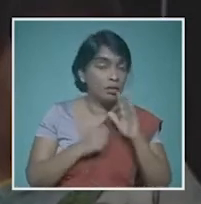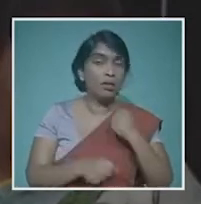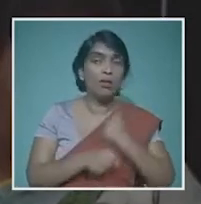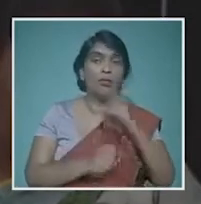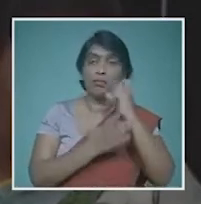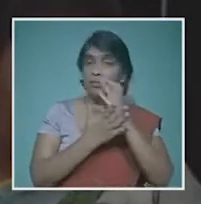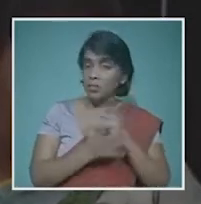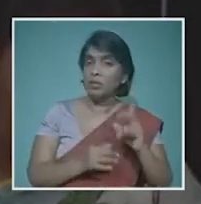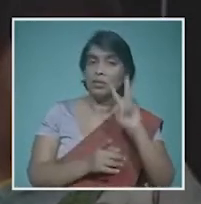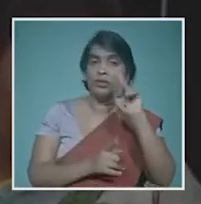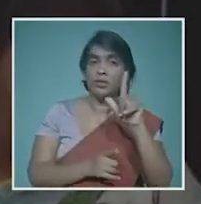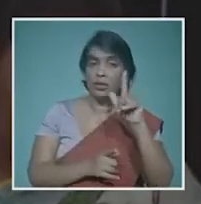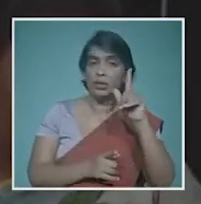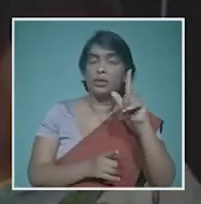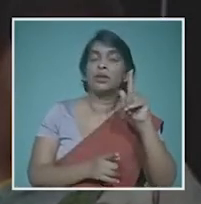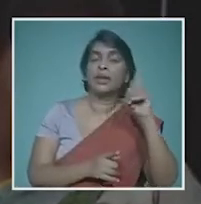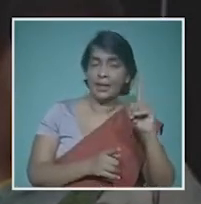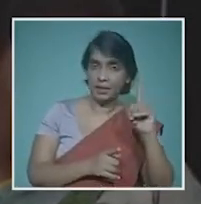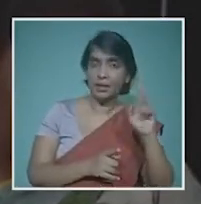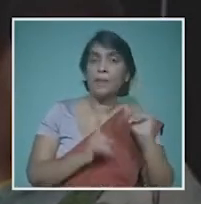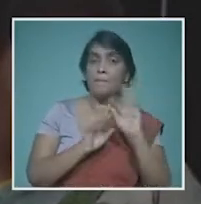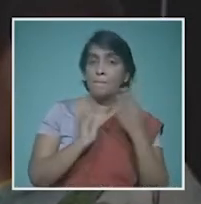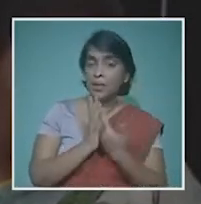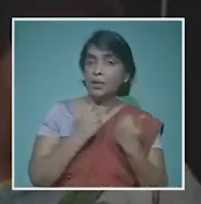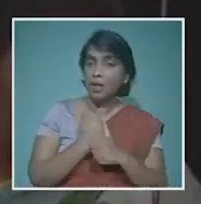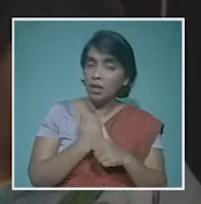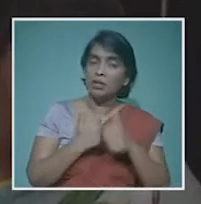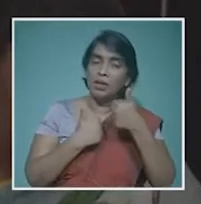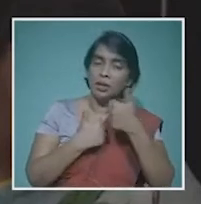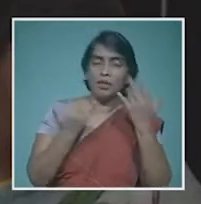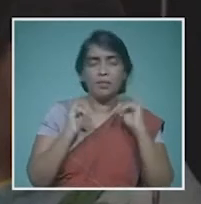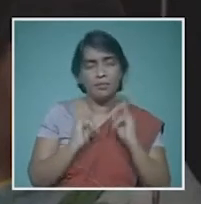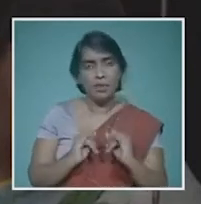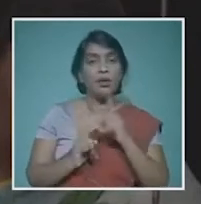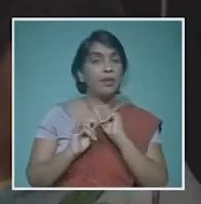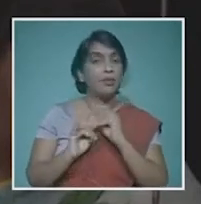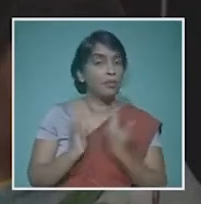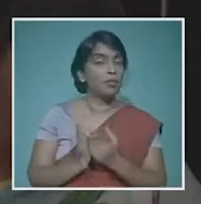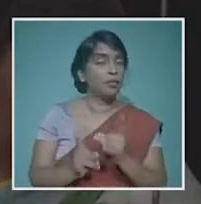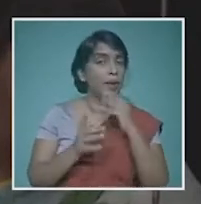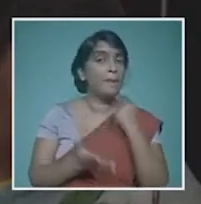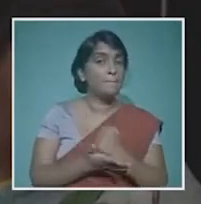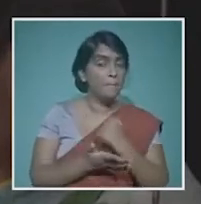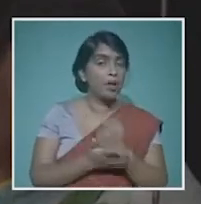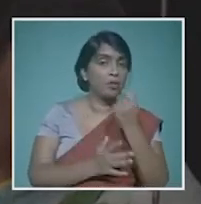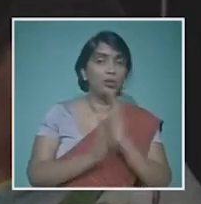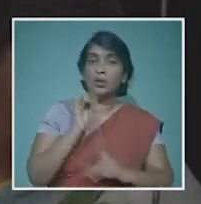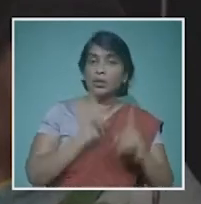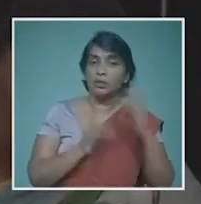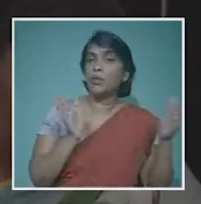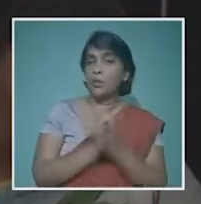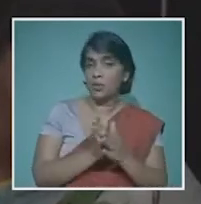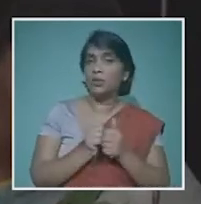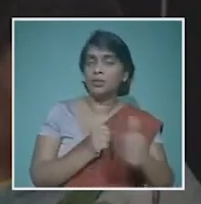ව්‍යවස්ථාව අනුව 27 වගන්තිය. ප්‍රතිපත්තිය හැදුවාම හරි හෝ වැරදි ඒ ප්‍රතිපත්තියත් එක්ක මහබැංකුව මුදල් අමාත්‍යාංශය ගණදෙනු